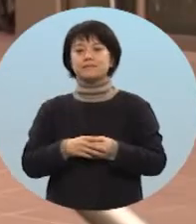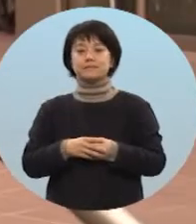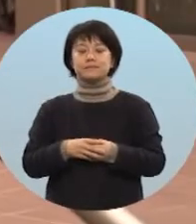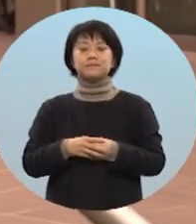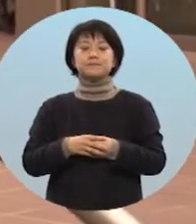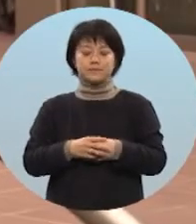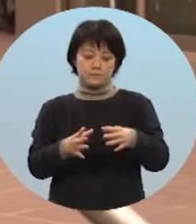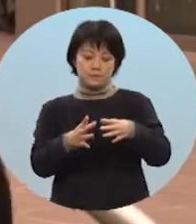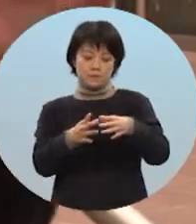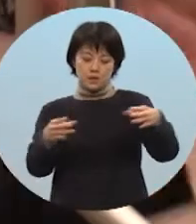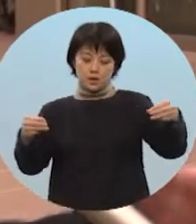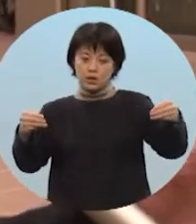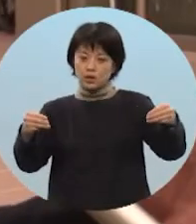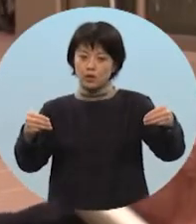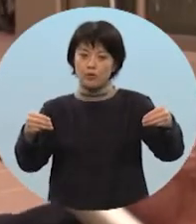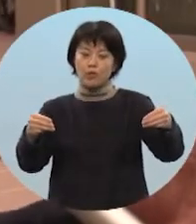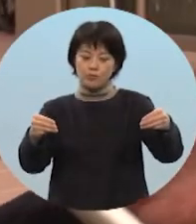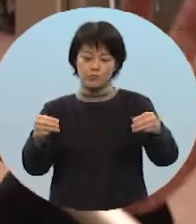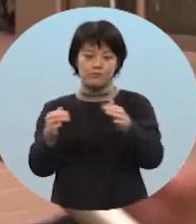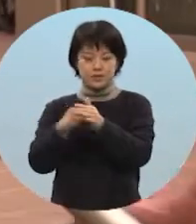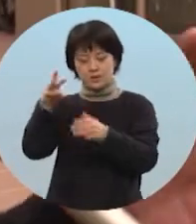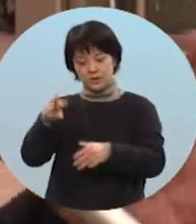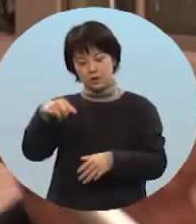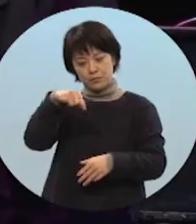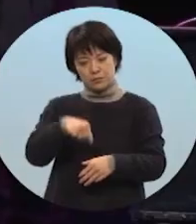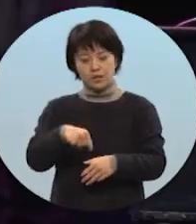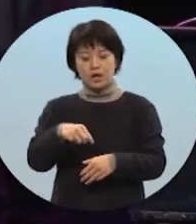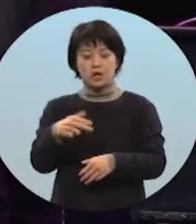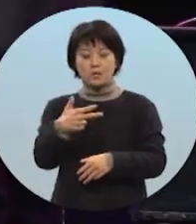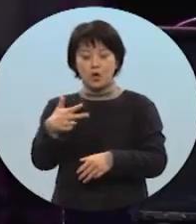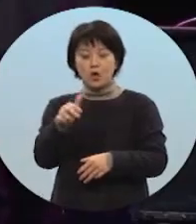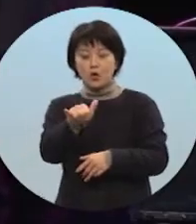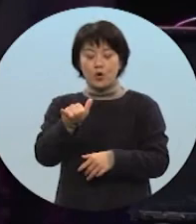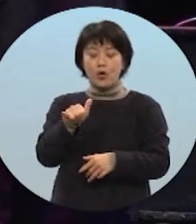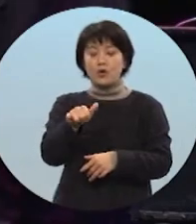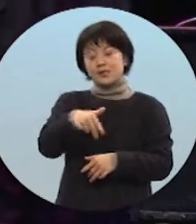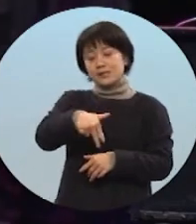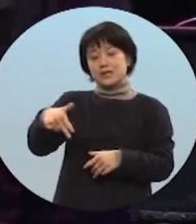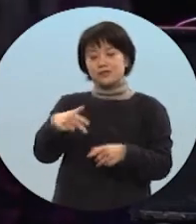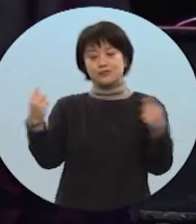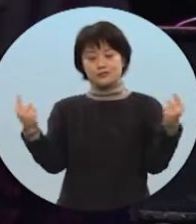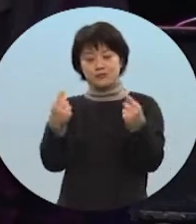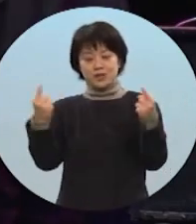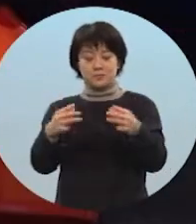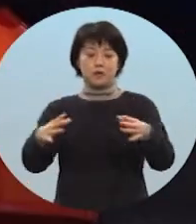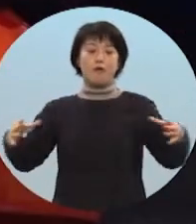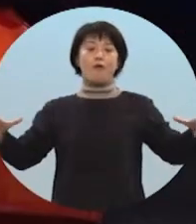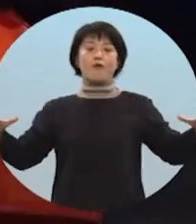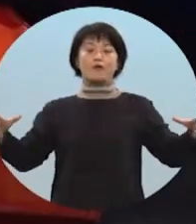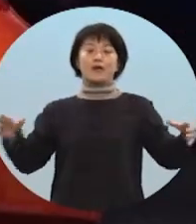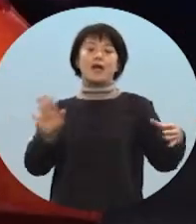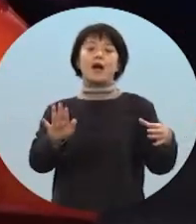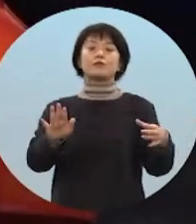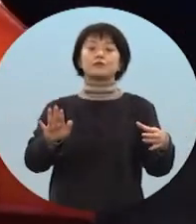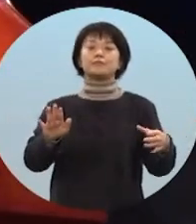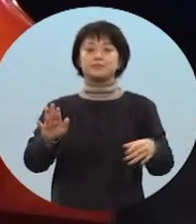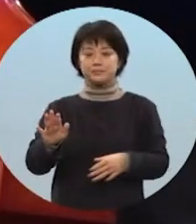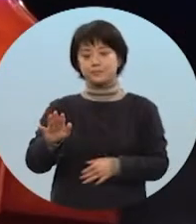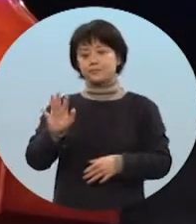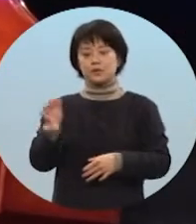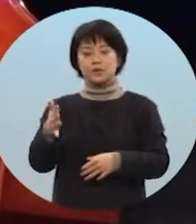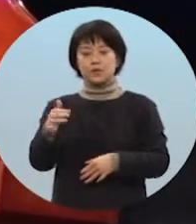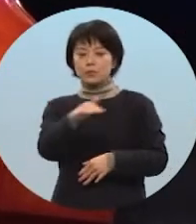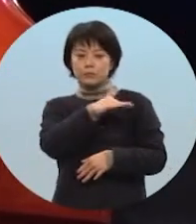ズフェスティバルとか石川県のジャズフェスティバルとか大きいのありますけど、私どもは焦点を絞ってミュージシャンといい音楽、